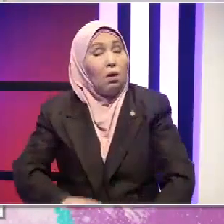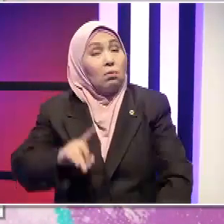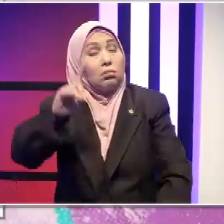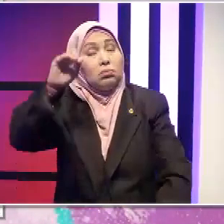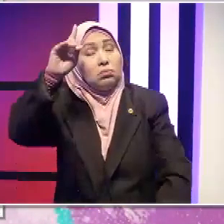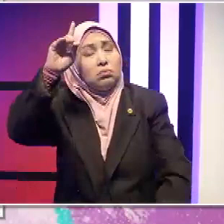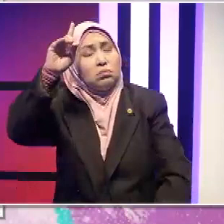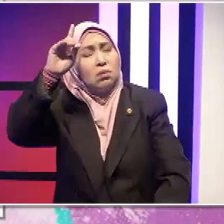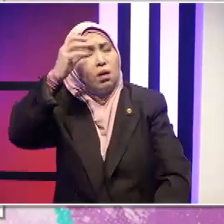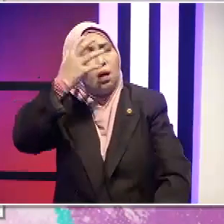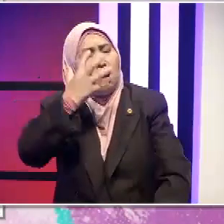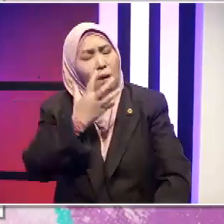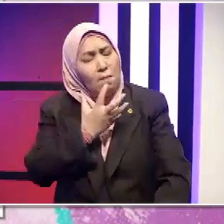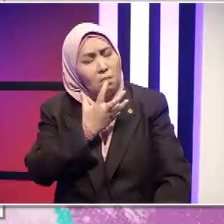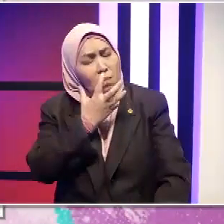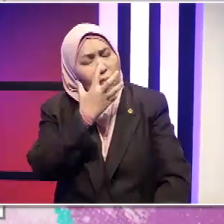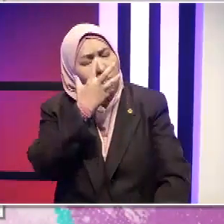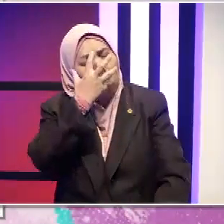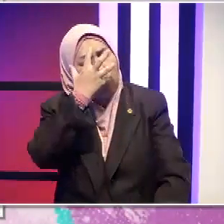Muhyi walau